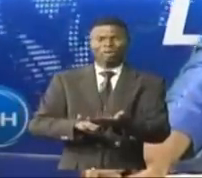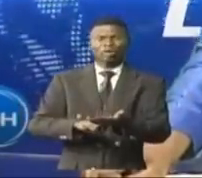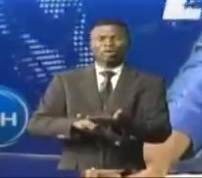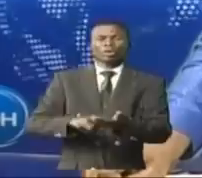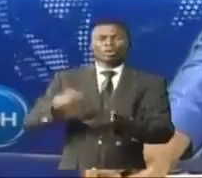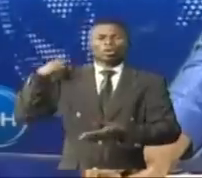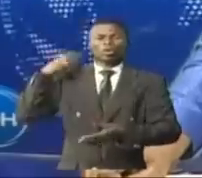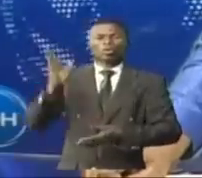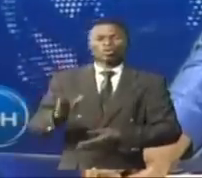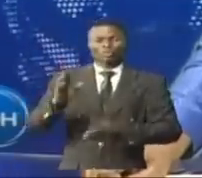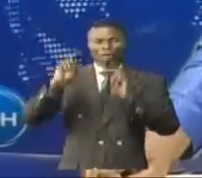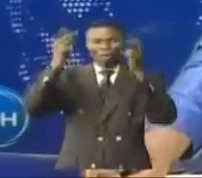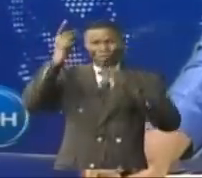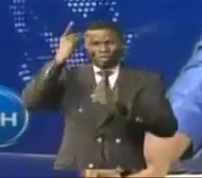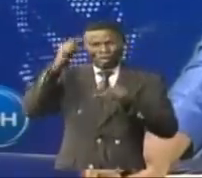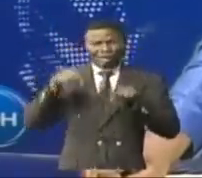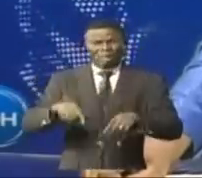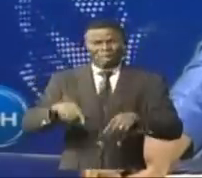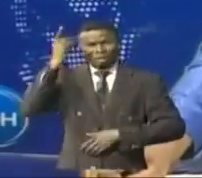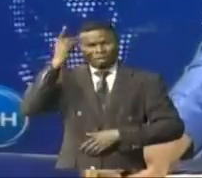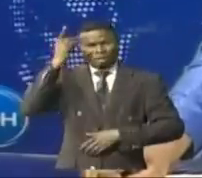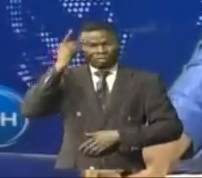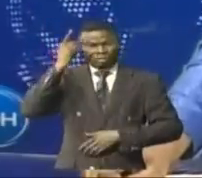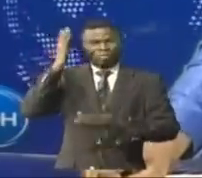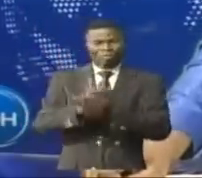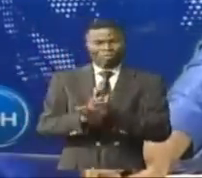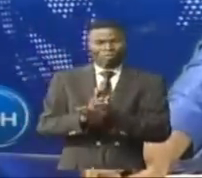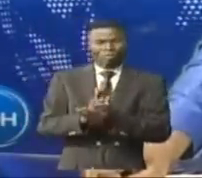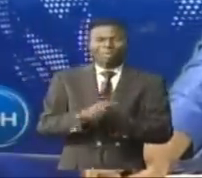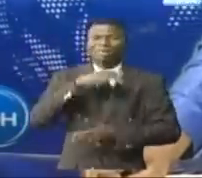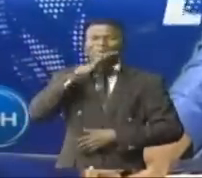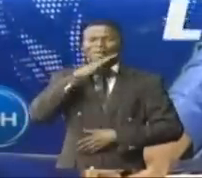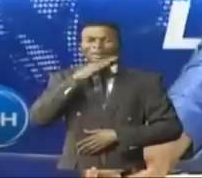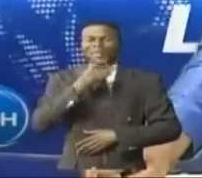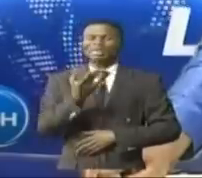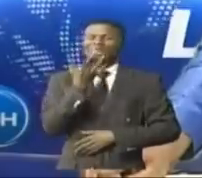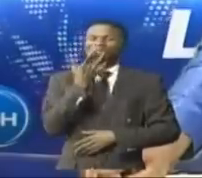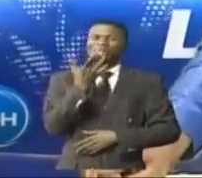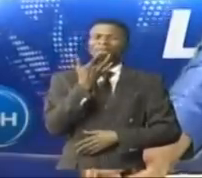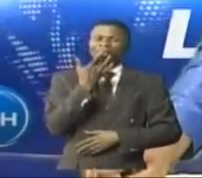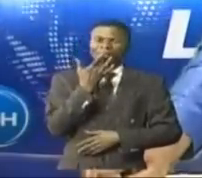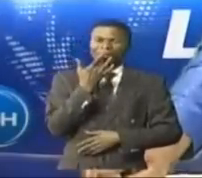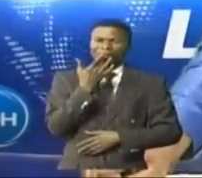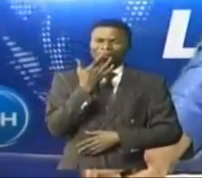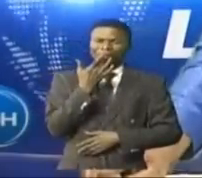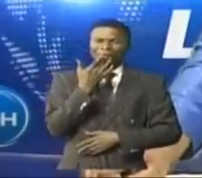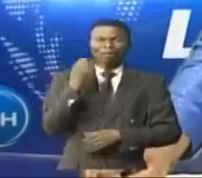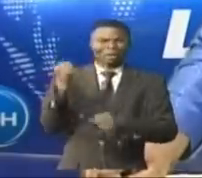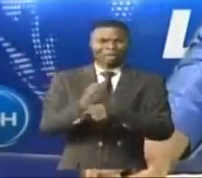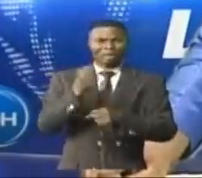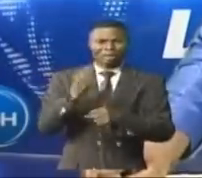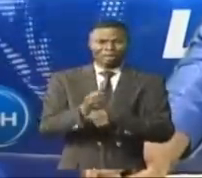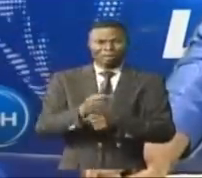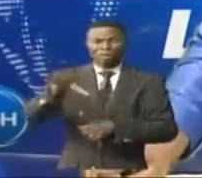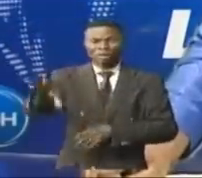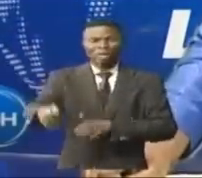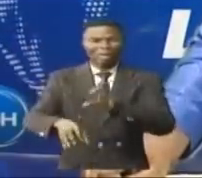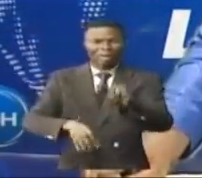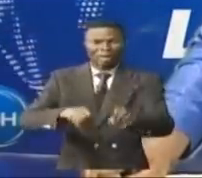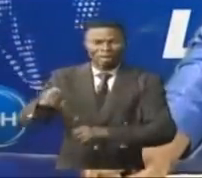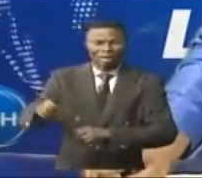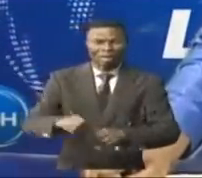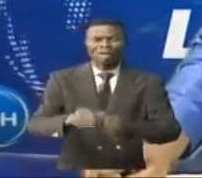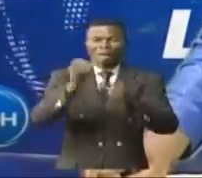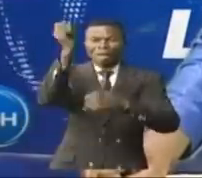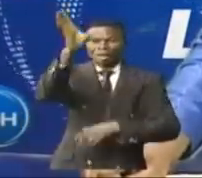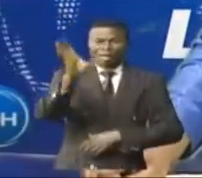Ngobilambaka. Restons dans la capitale, lutte contre les déchets plastiques. Une opération de ramassage des